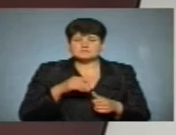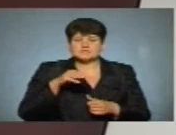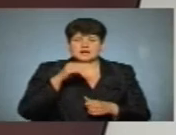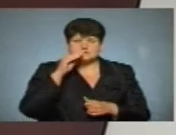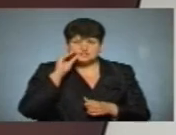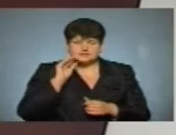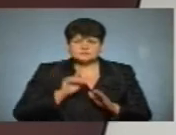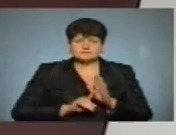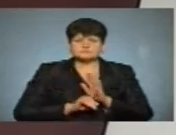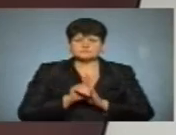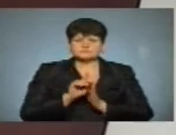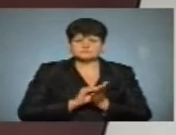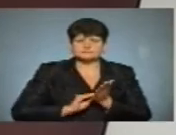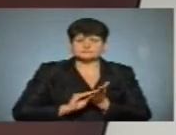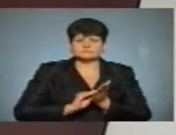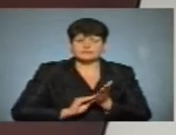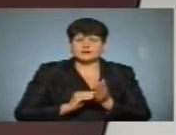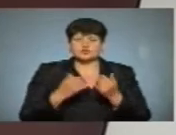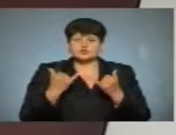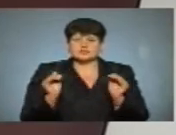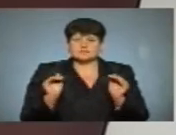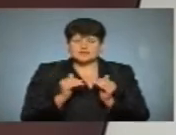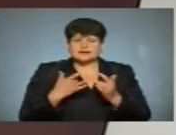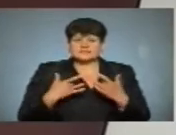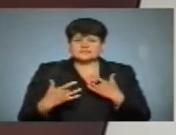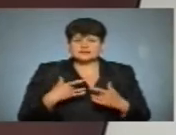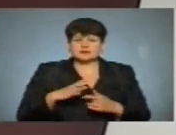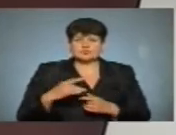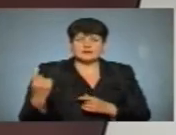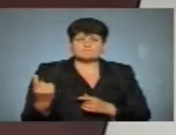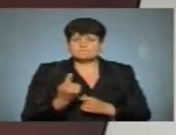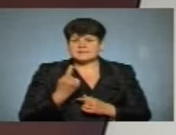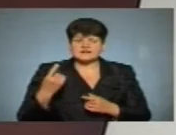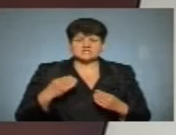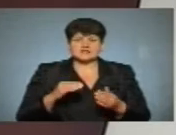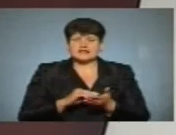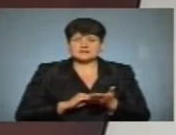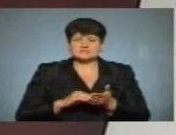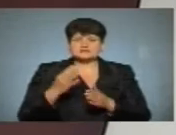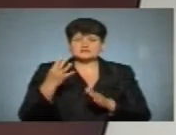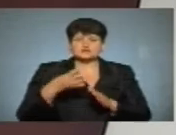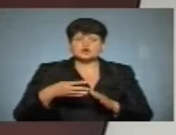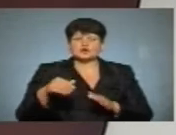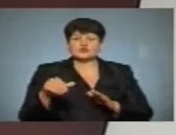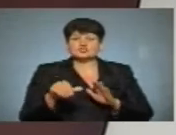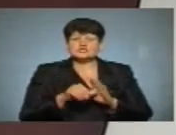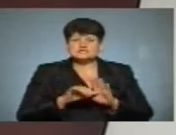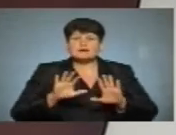Шевченка відновили репетиції. Сьогодні на малій сцені відбулася перша репетиція вистави «46 моментів